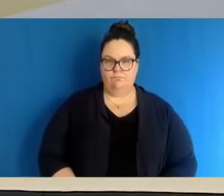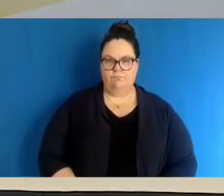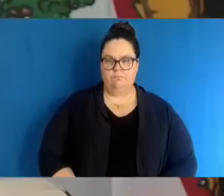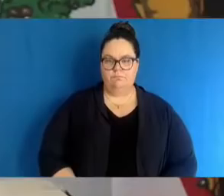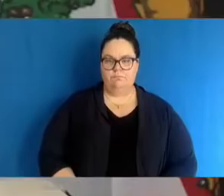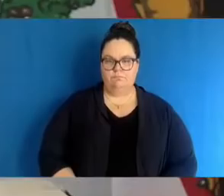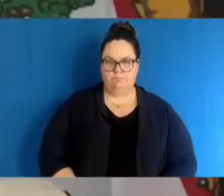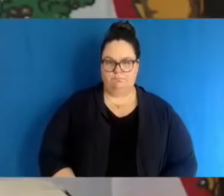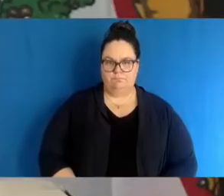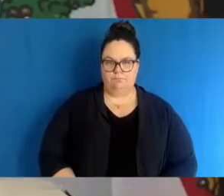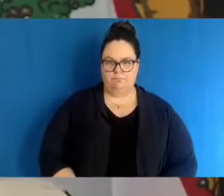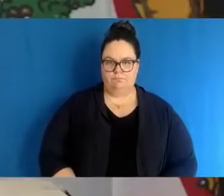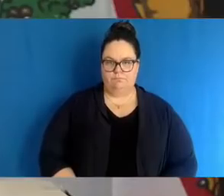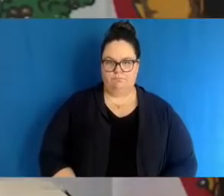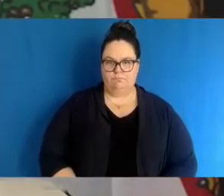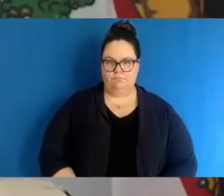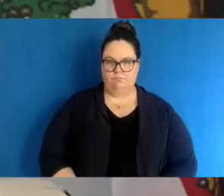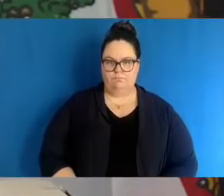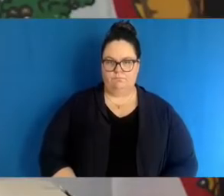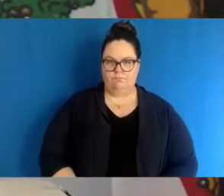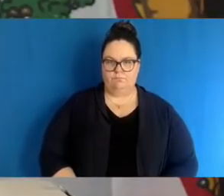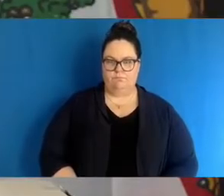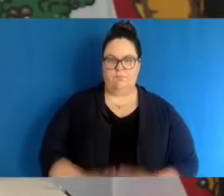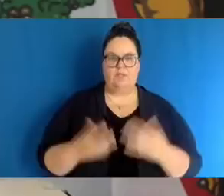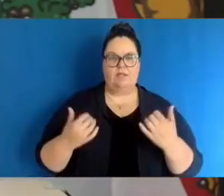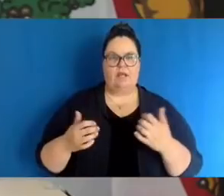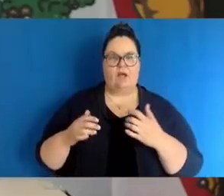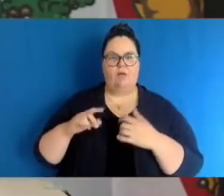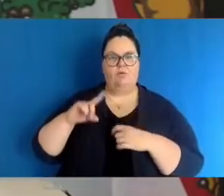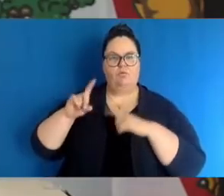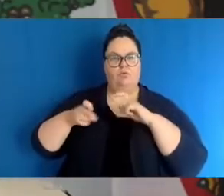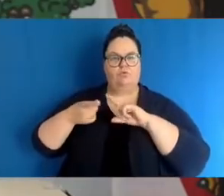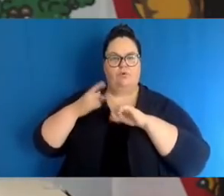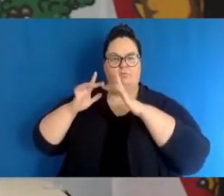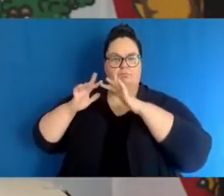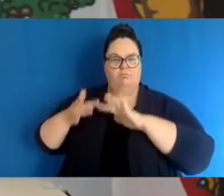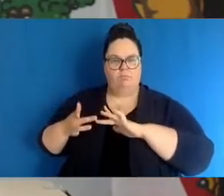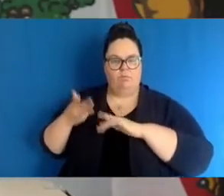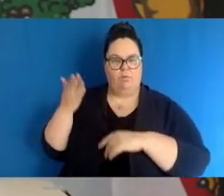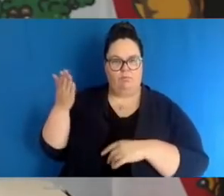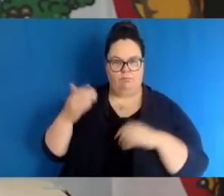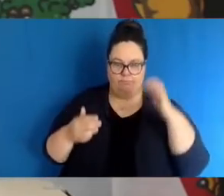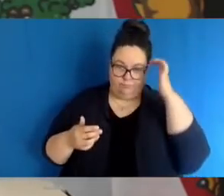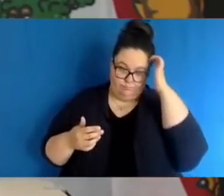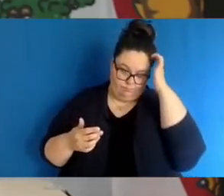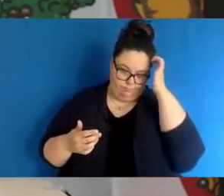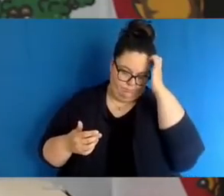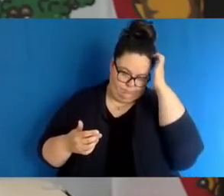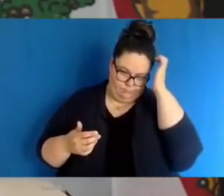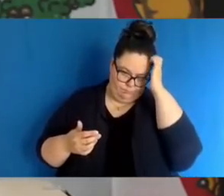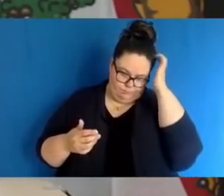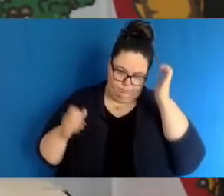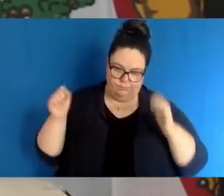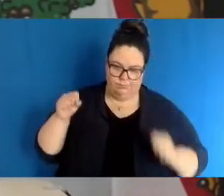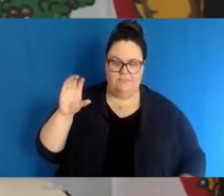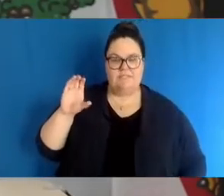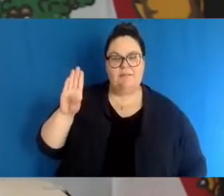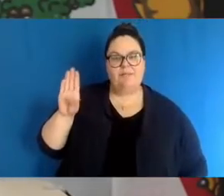Okay, do we have some questions from our online participants? Louise Martin,